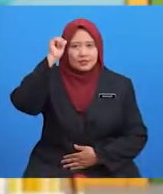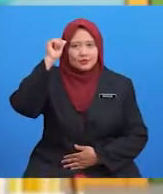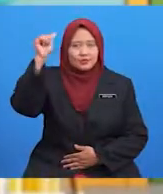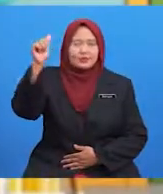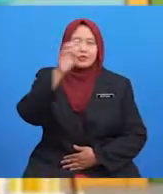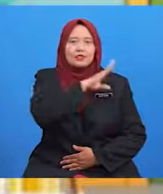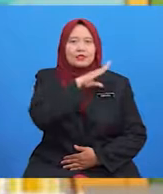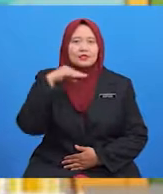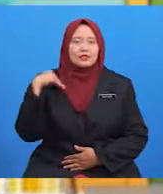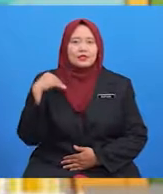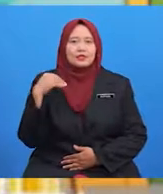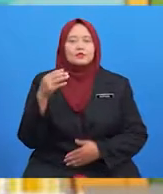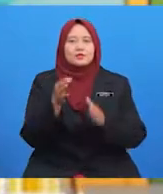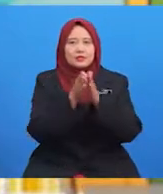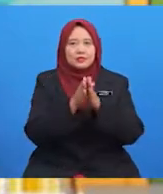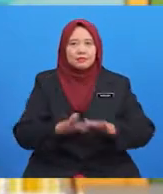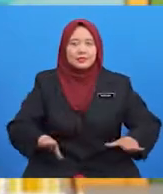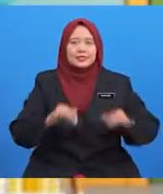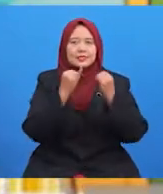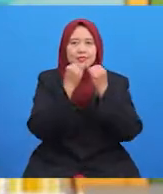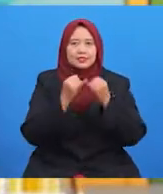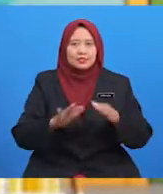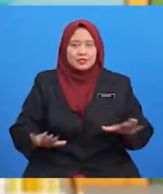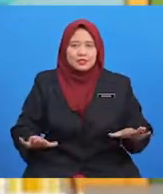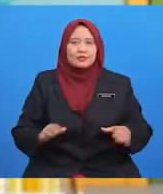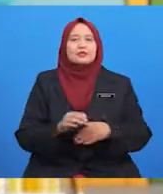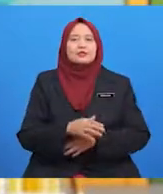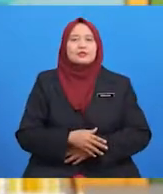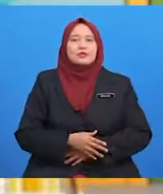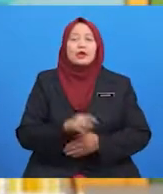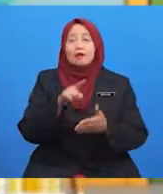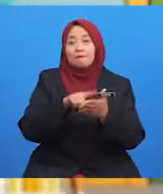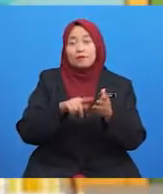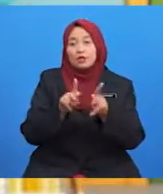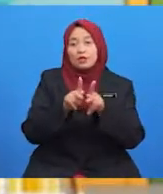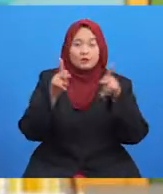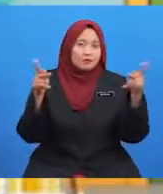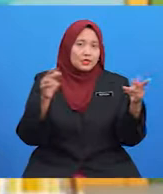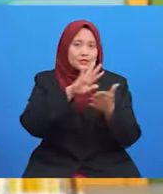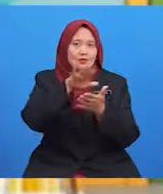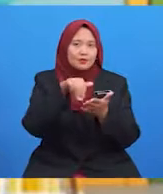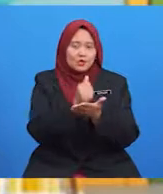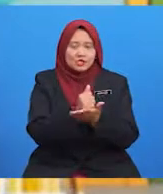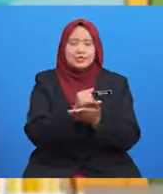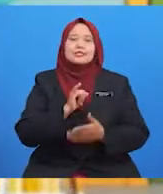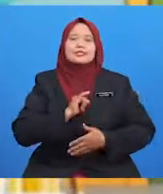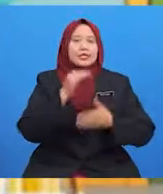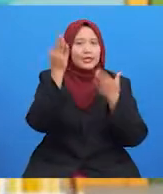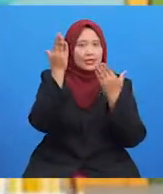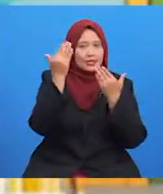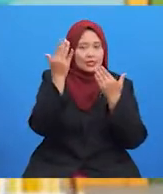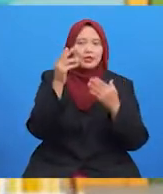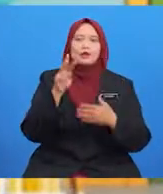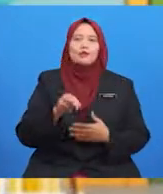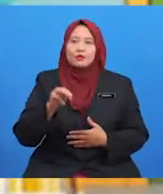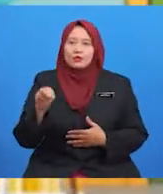Assalamualaikum dan selamat sejahtera. Apa khabar semua? Saya berharap agar semua pelajar